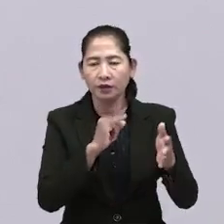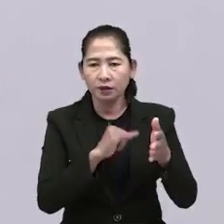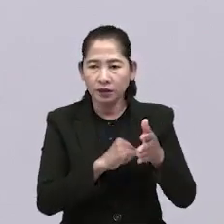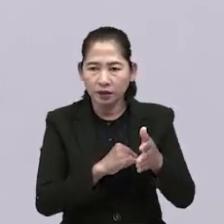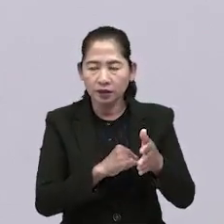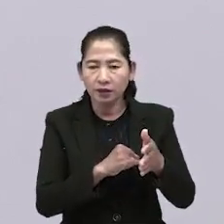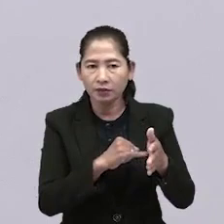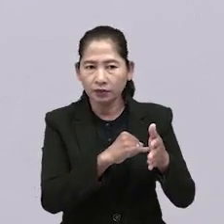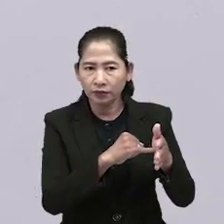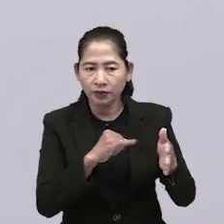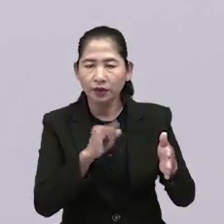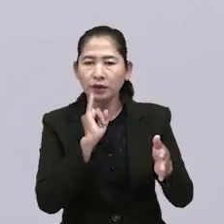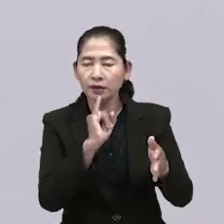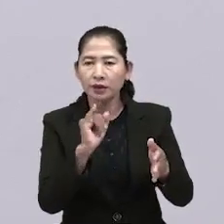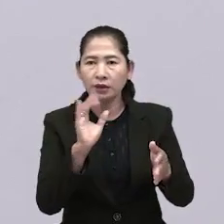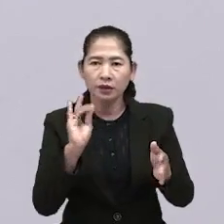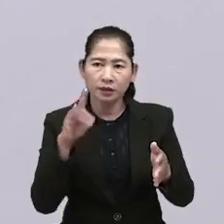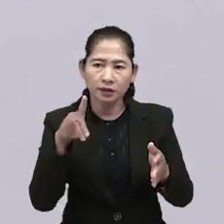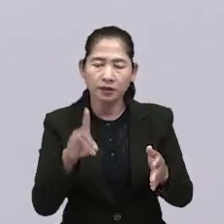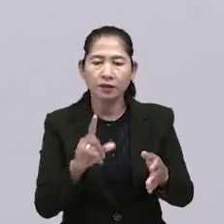មួយ